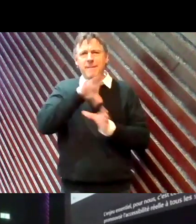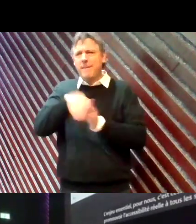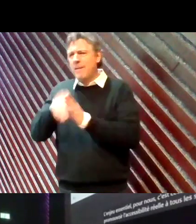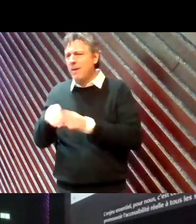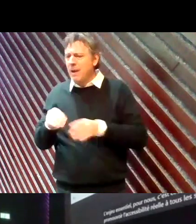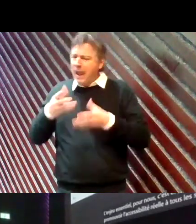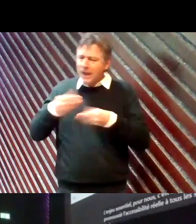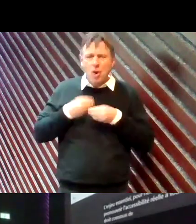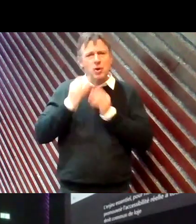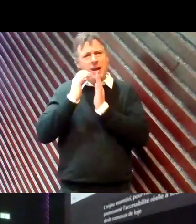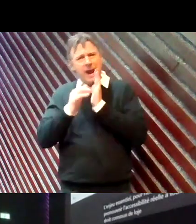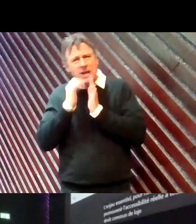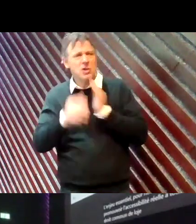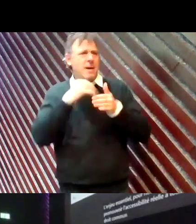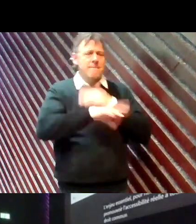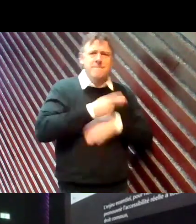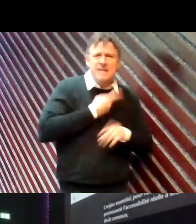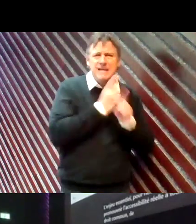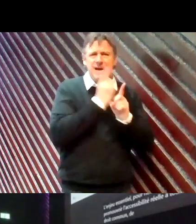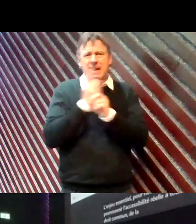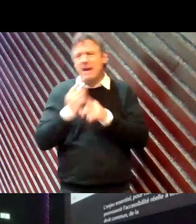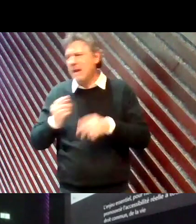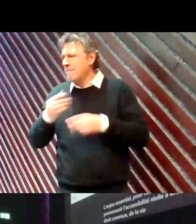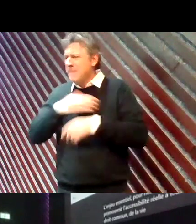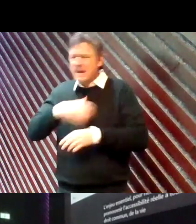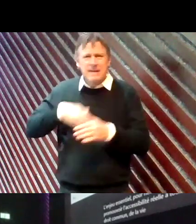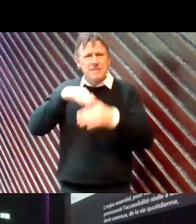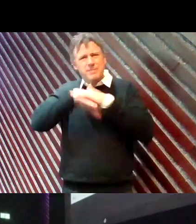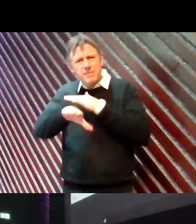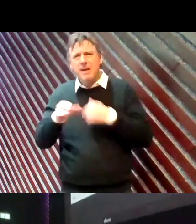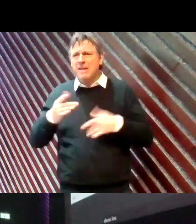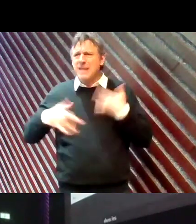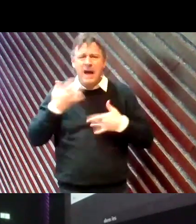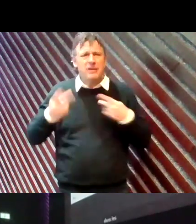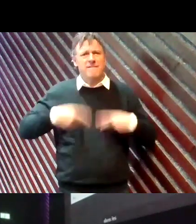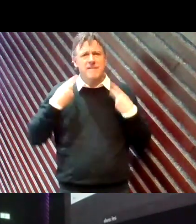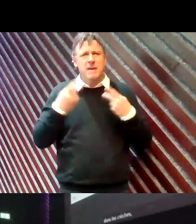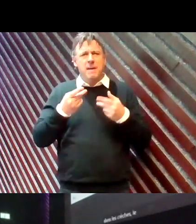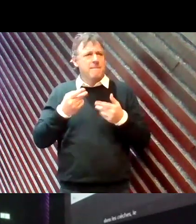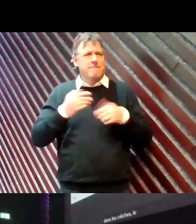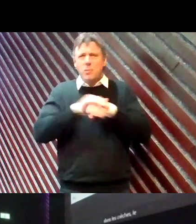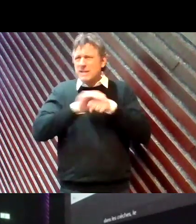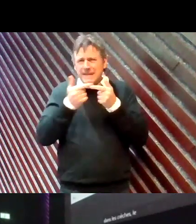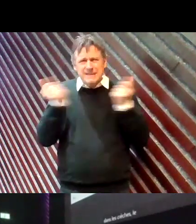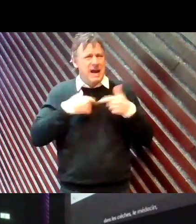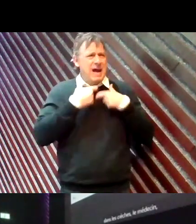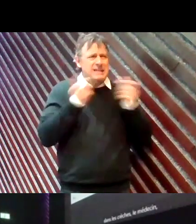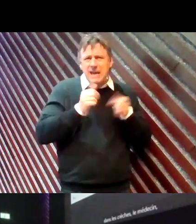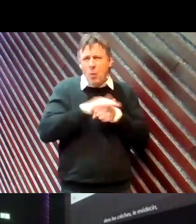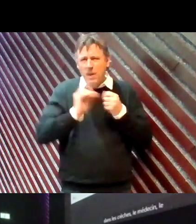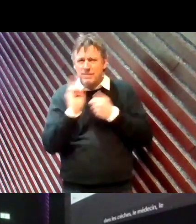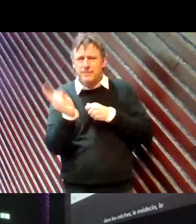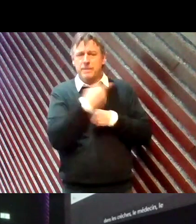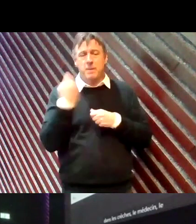crèche, les médecins, la mairie, les théâtres, la vie politique. Mais il ne faut pas être quand même naïf. C'est vrai que je crois que